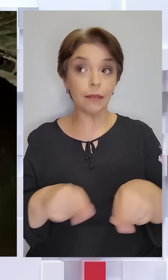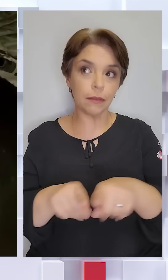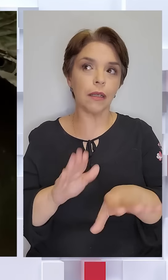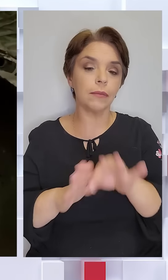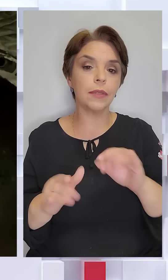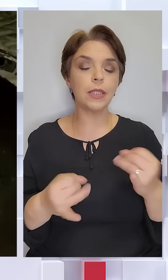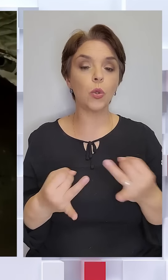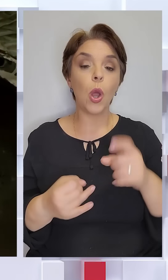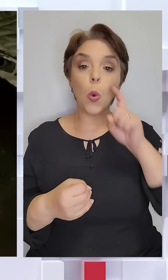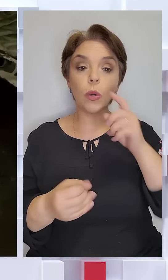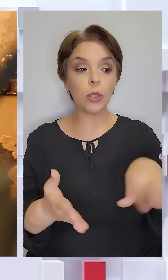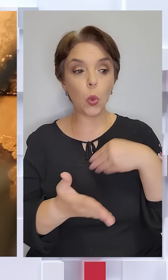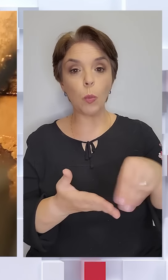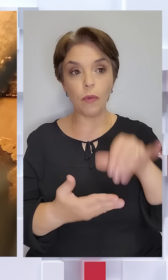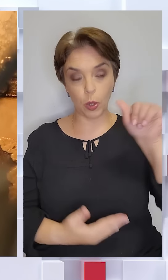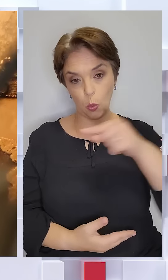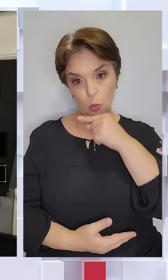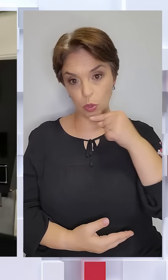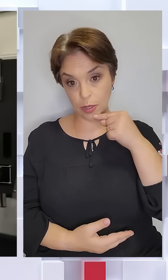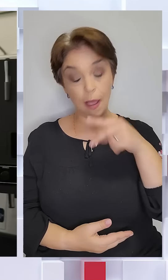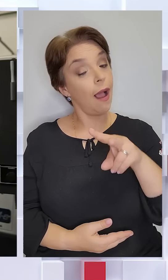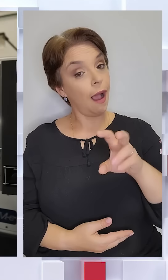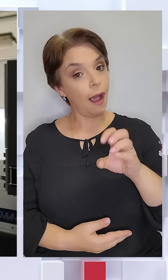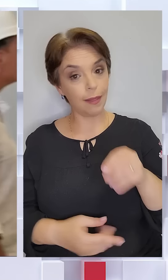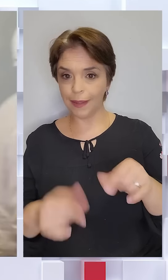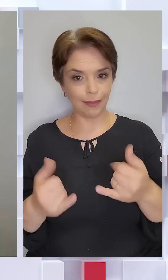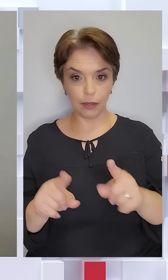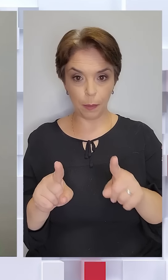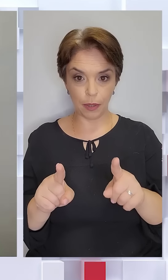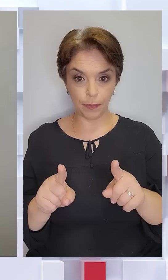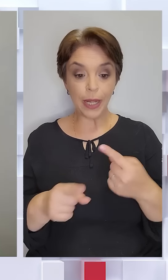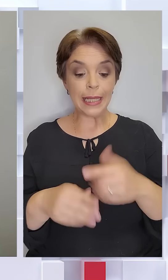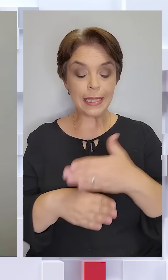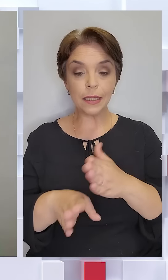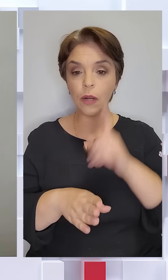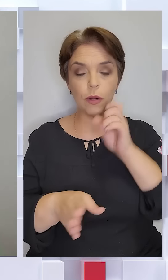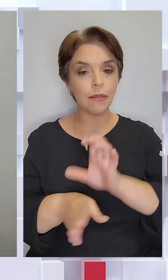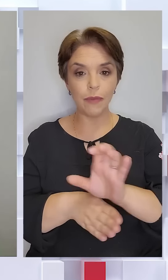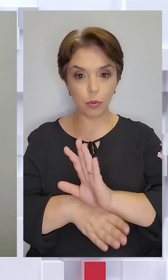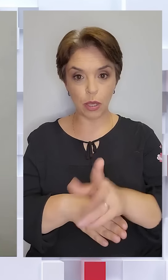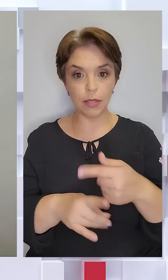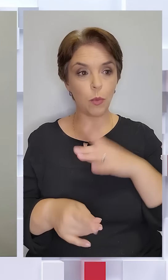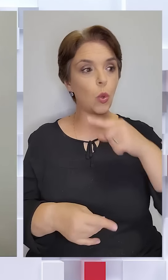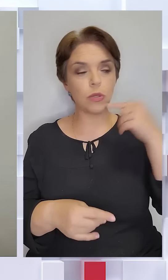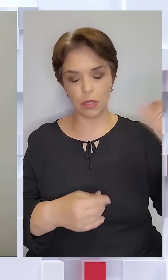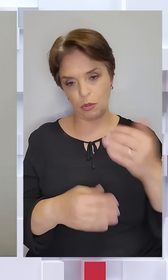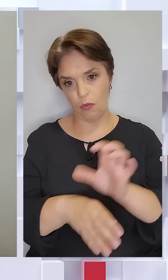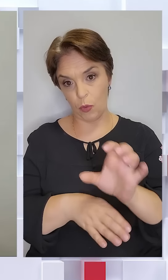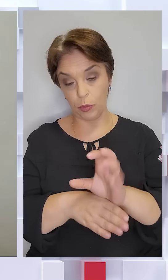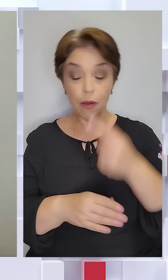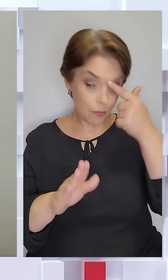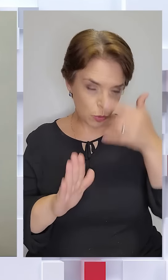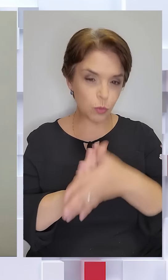склалося історично, Україна купувала у Росії, але не тепер. Ці деталі в Україні не випускають. Це було російського виробництва.